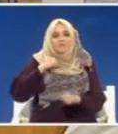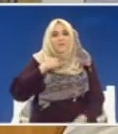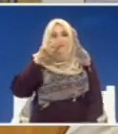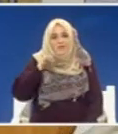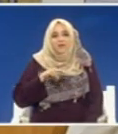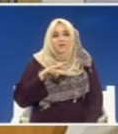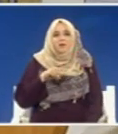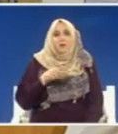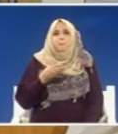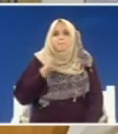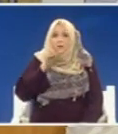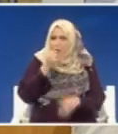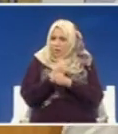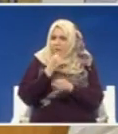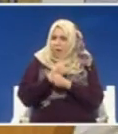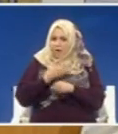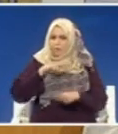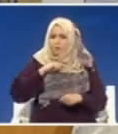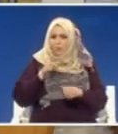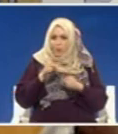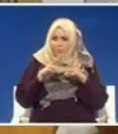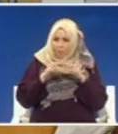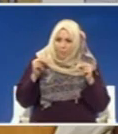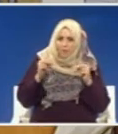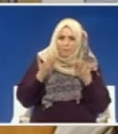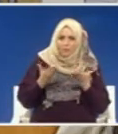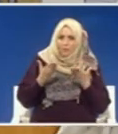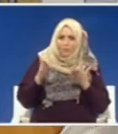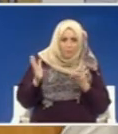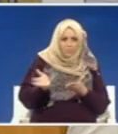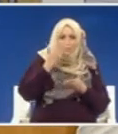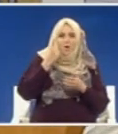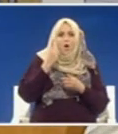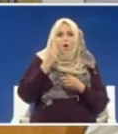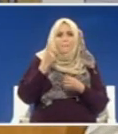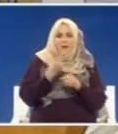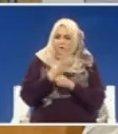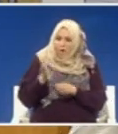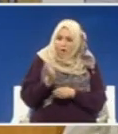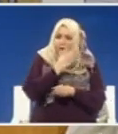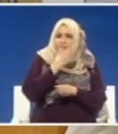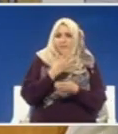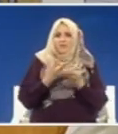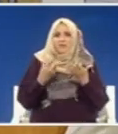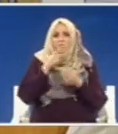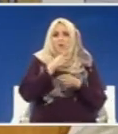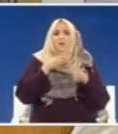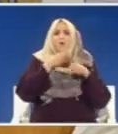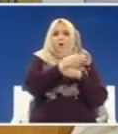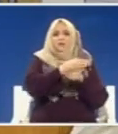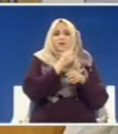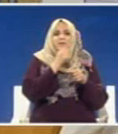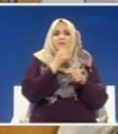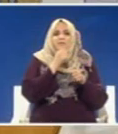الحقيقي. أما وقد عملت على تطهير البيئة وعلى هذا الإنسان عندما يدخل السجن